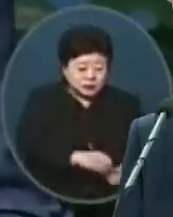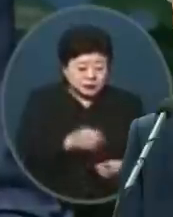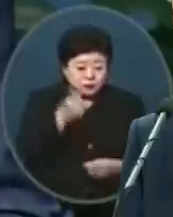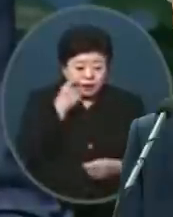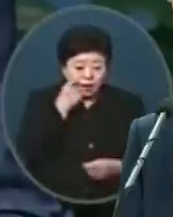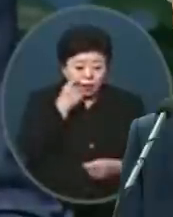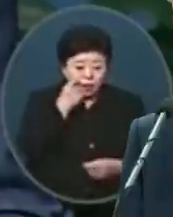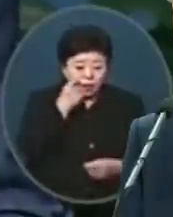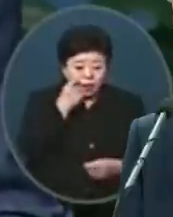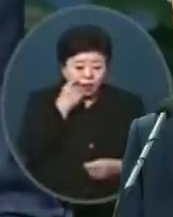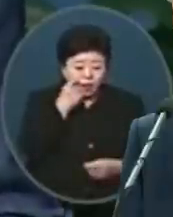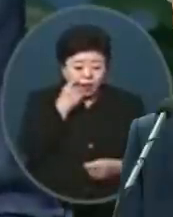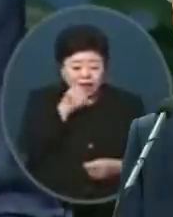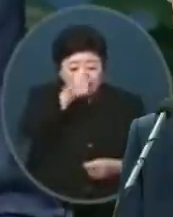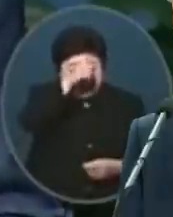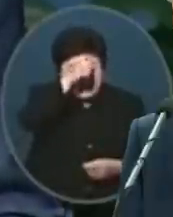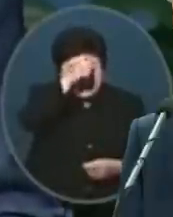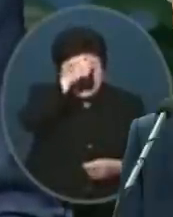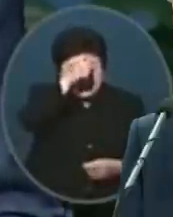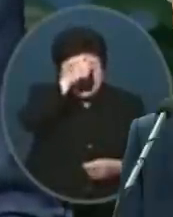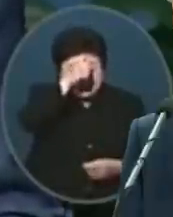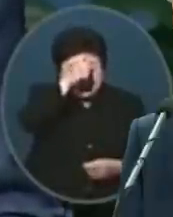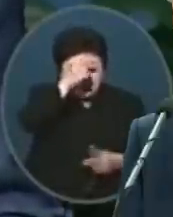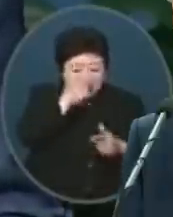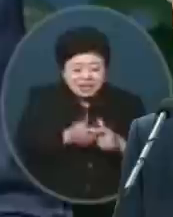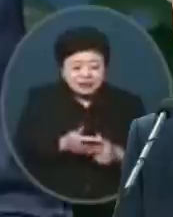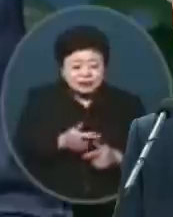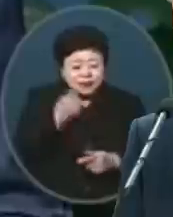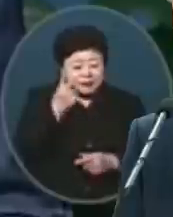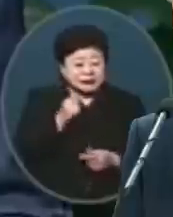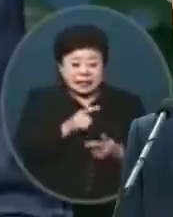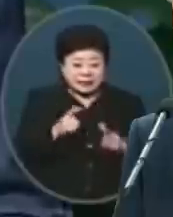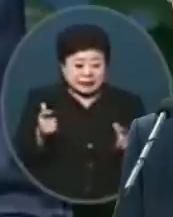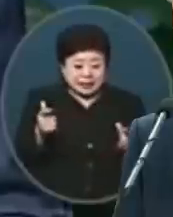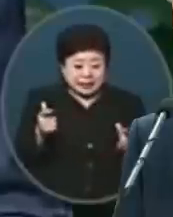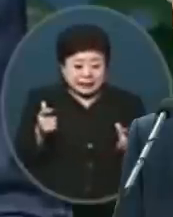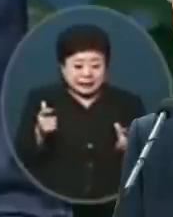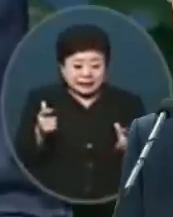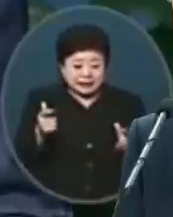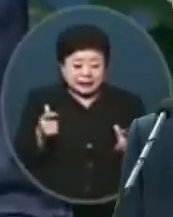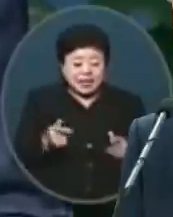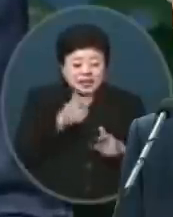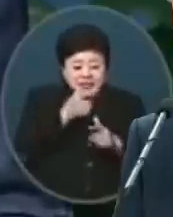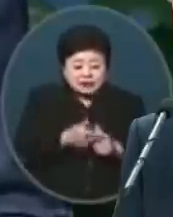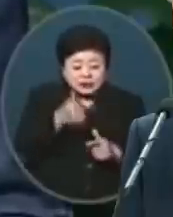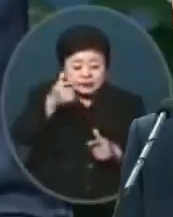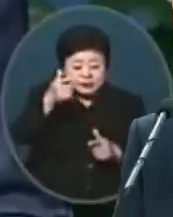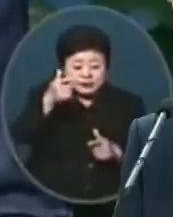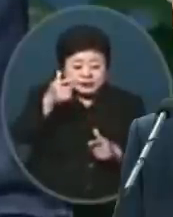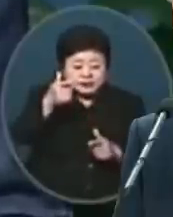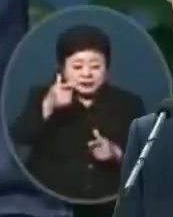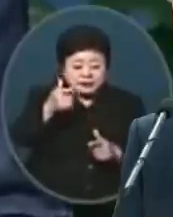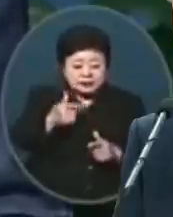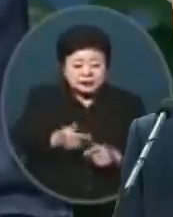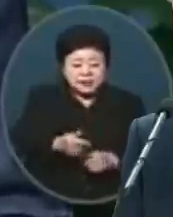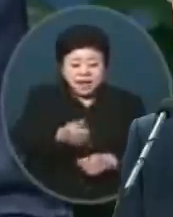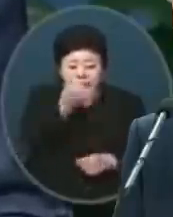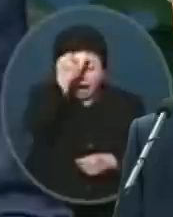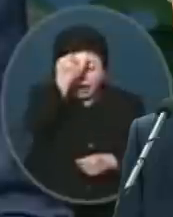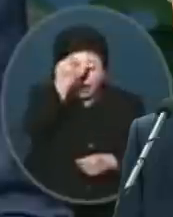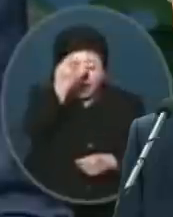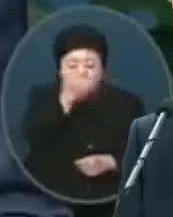못했습니다. 아담이 예수님의 아버지가 아닙니다. 예수님은 하와의